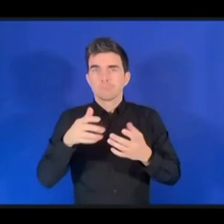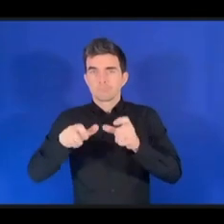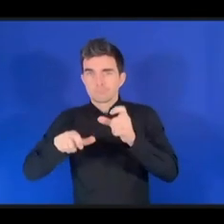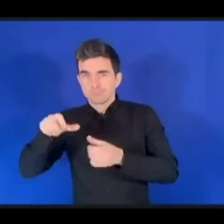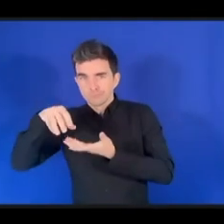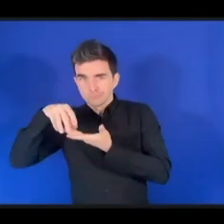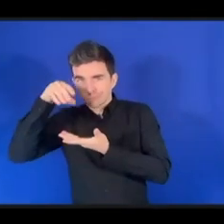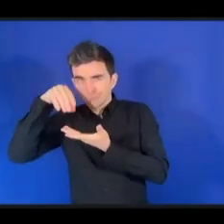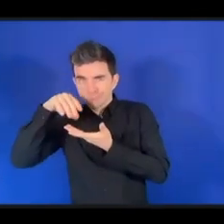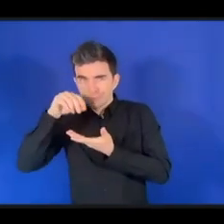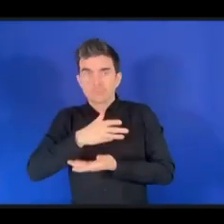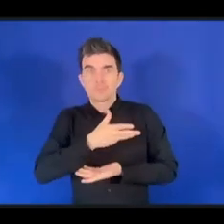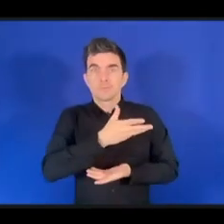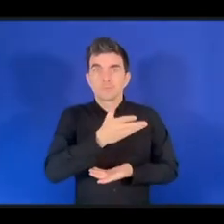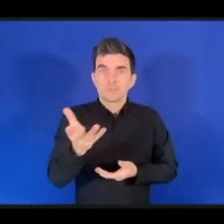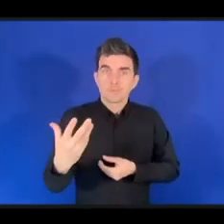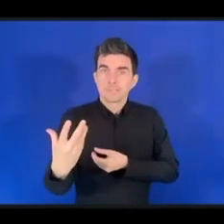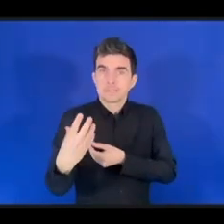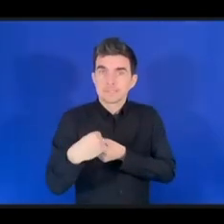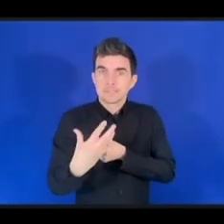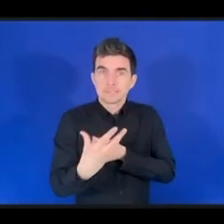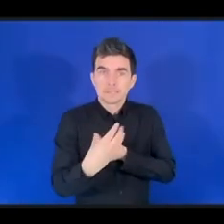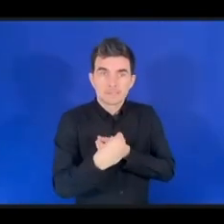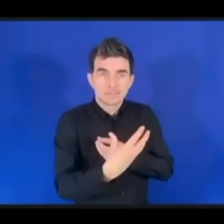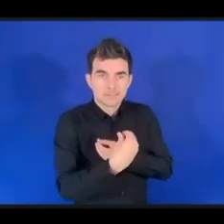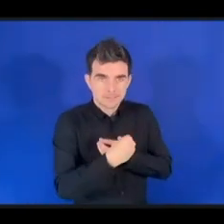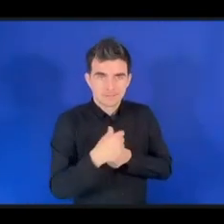在过去五天的时间当中呢，